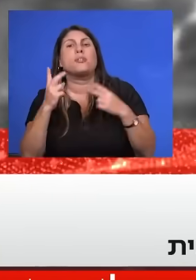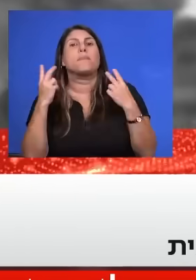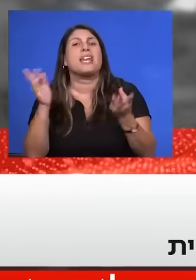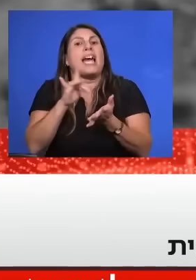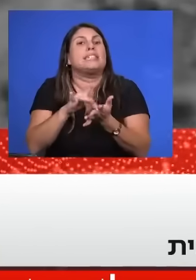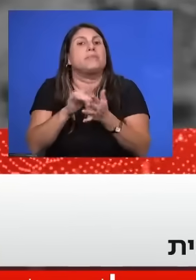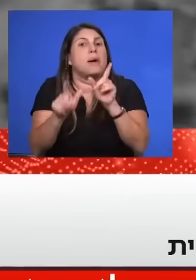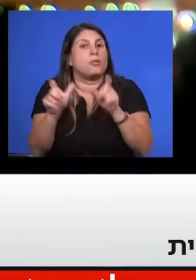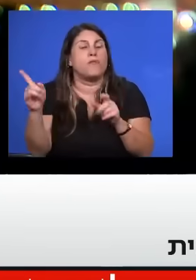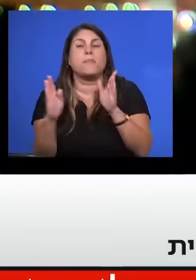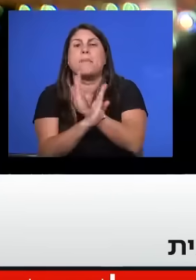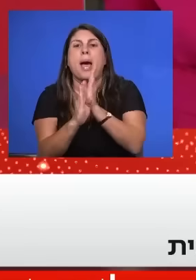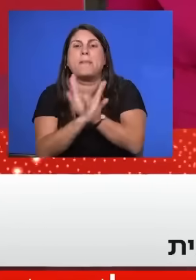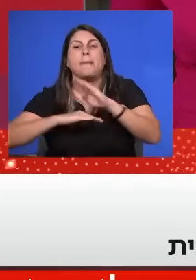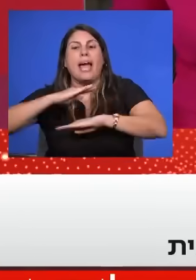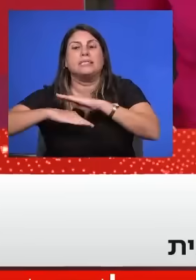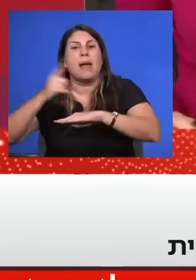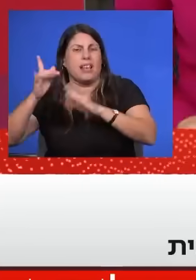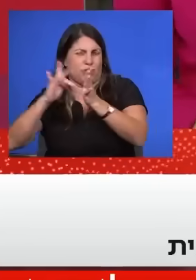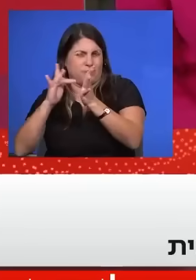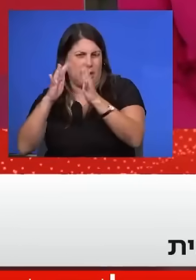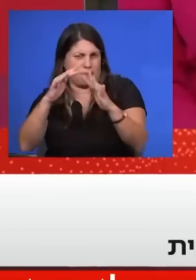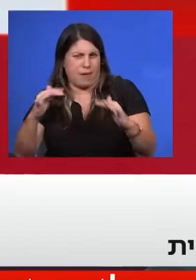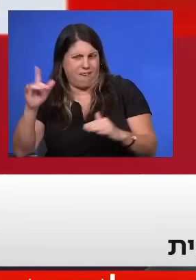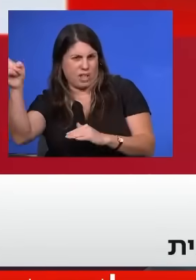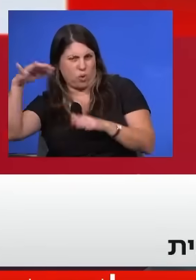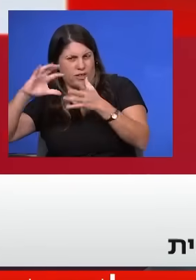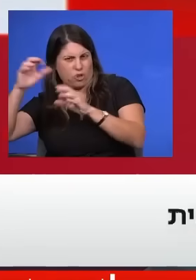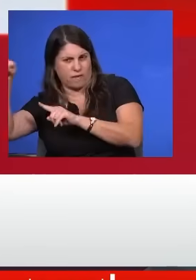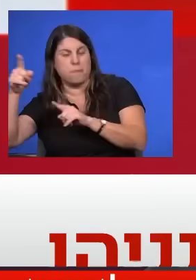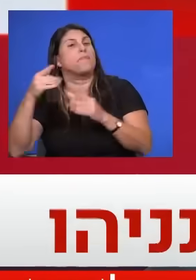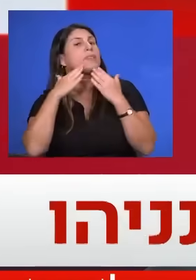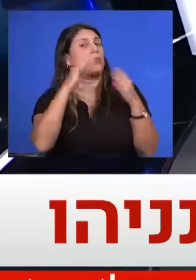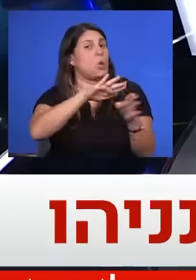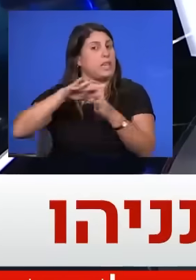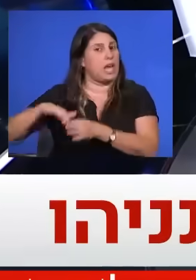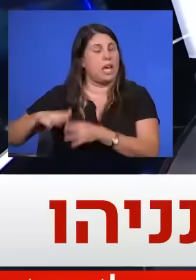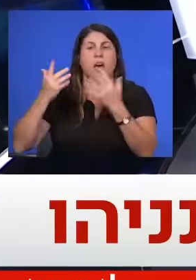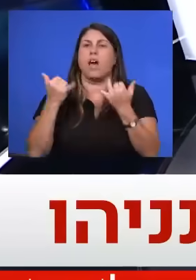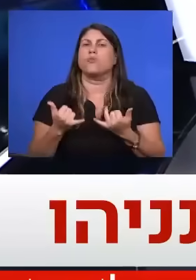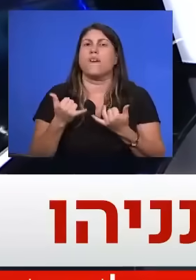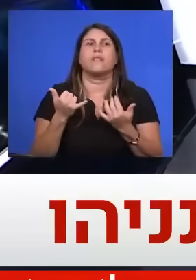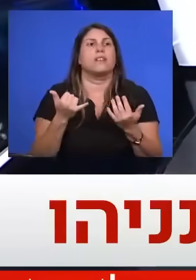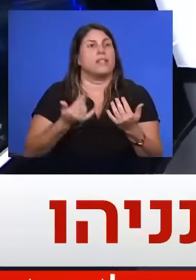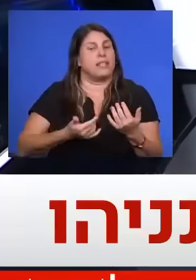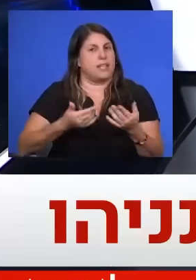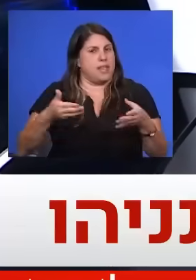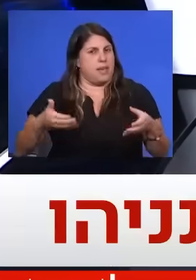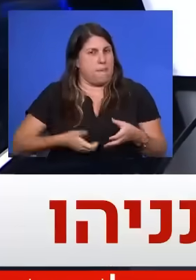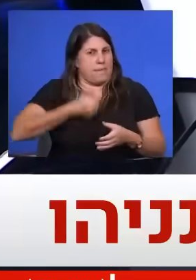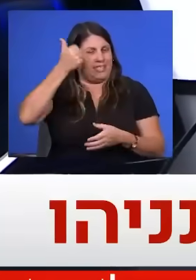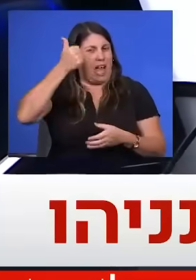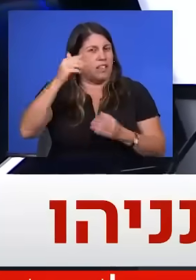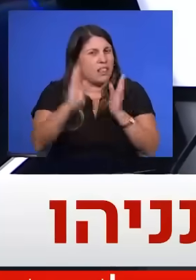חיזבאללה. תודה רבה רובי על העדכון שלך. עכשיו אנחנו אליך, רואי קייס, עם פסגת טרור בביירות, עם תיעוד